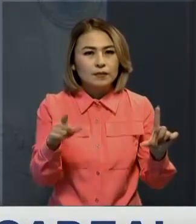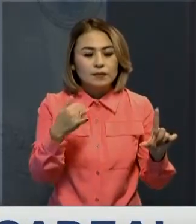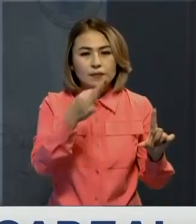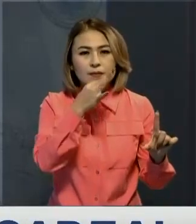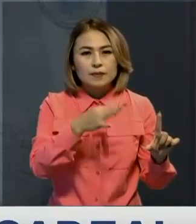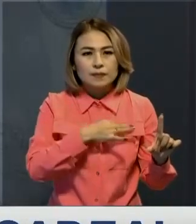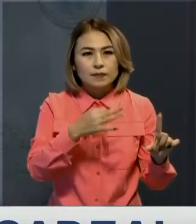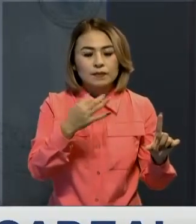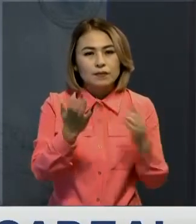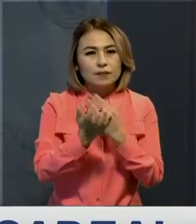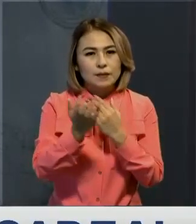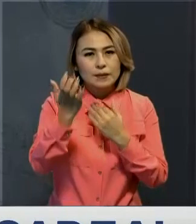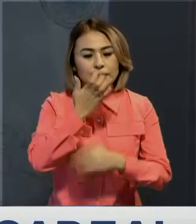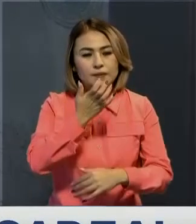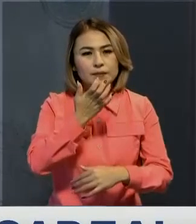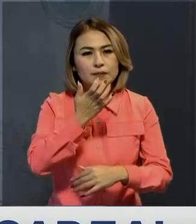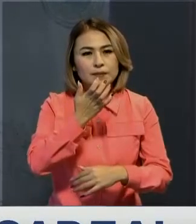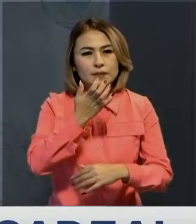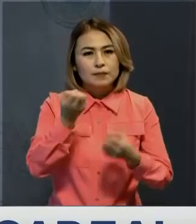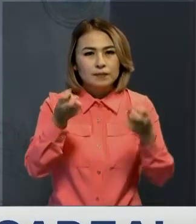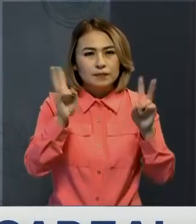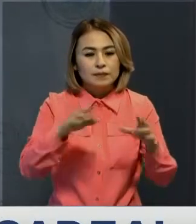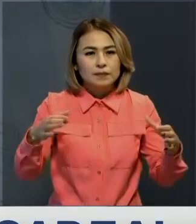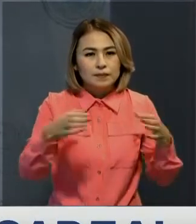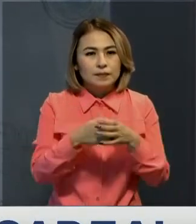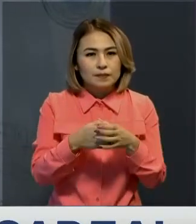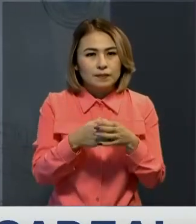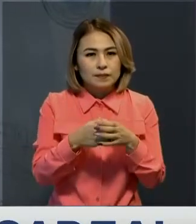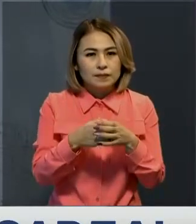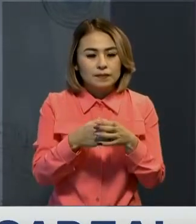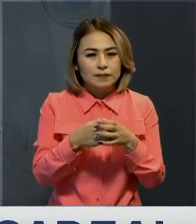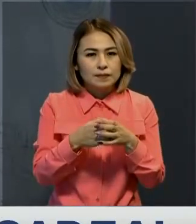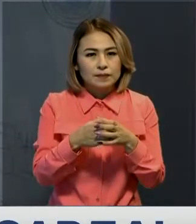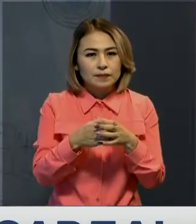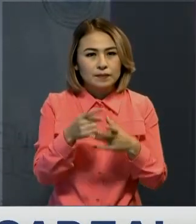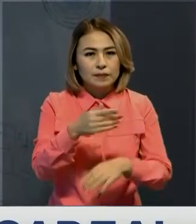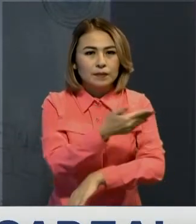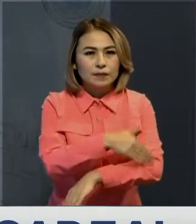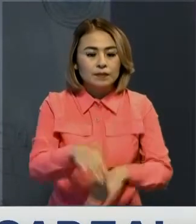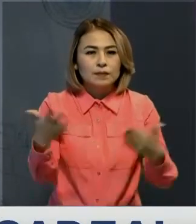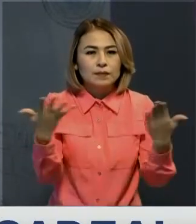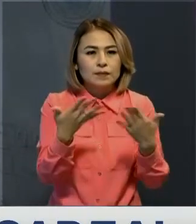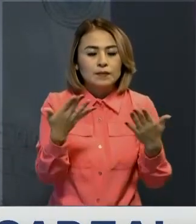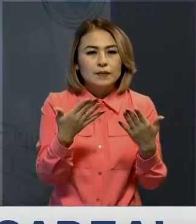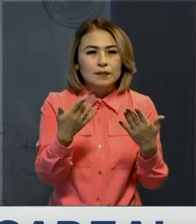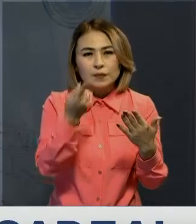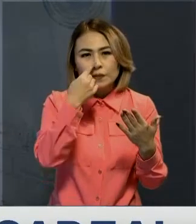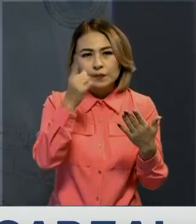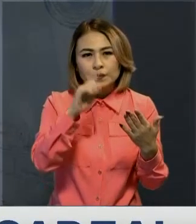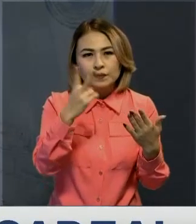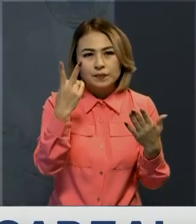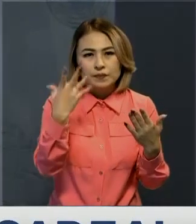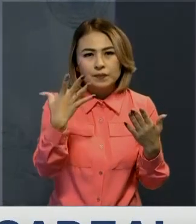қазір жіберте аласыздар ма бізге осында арнайы топты? Сіздің адресіңіз қандай? Адресіміз